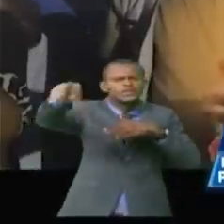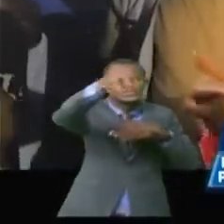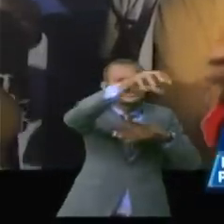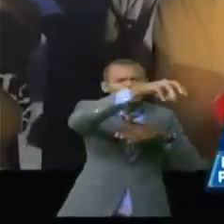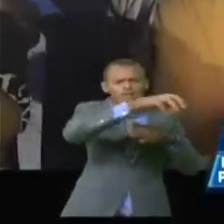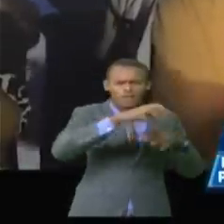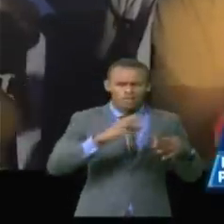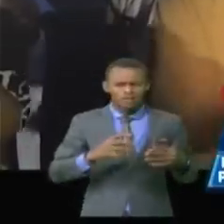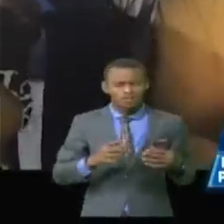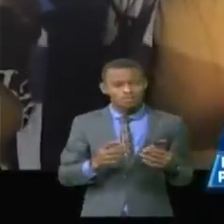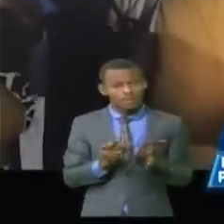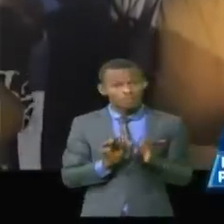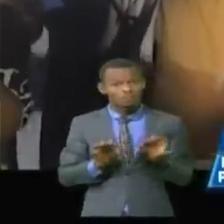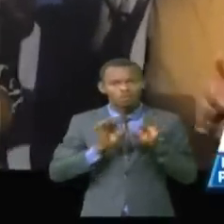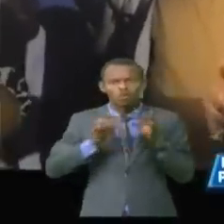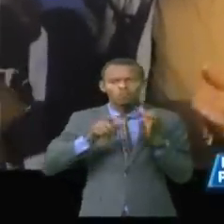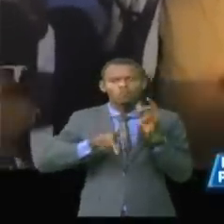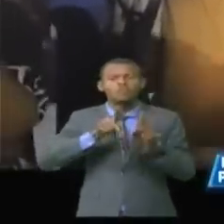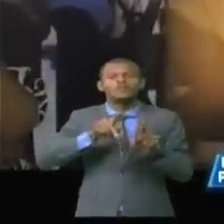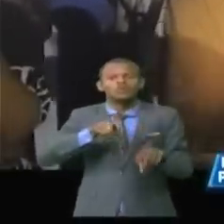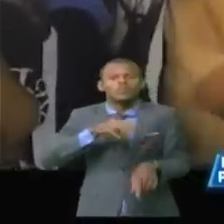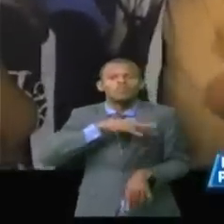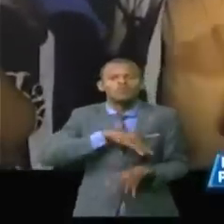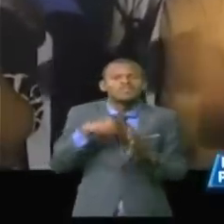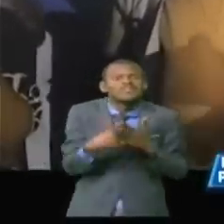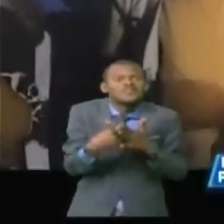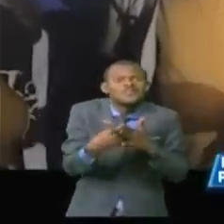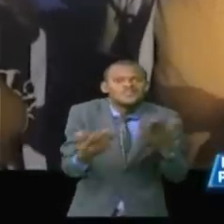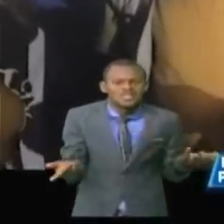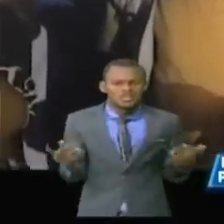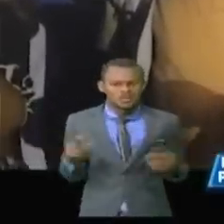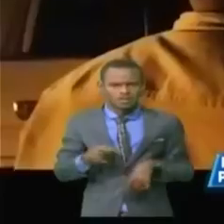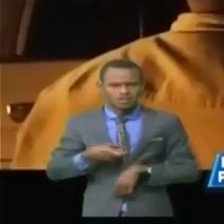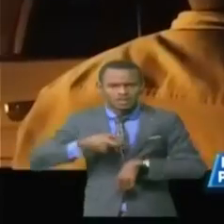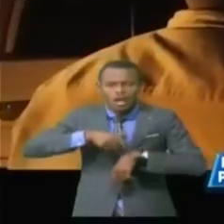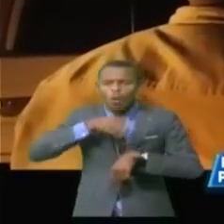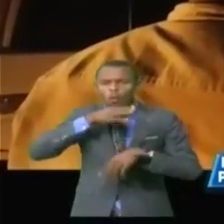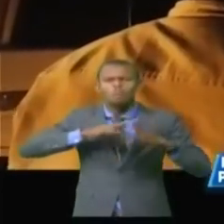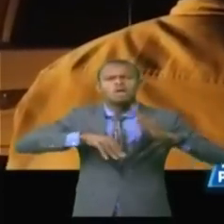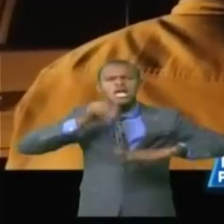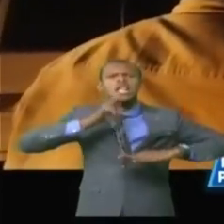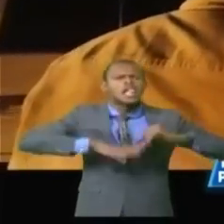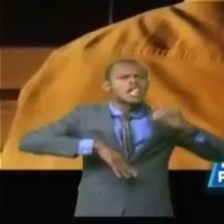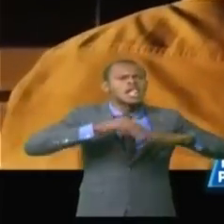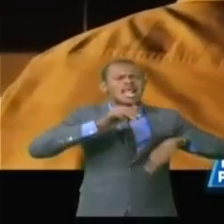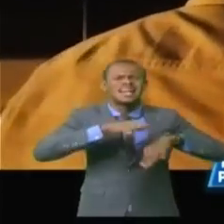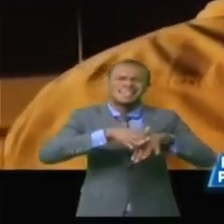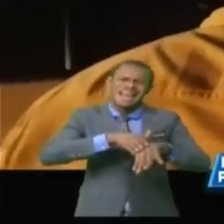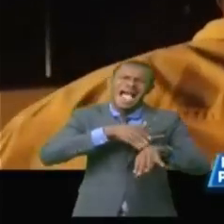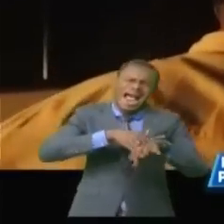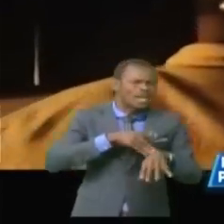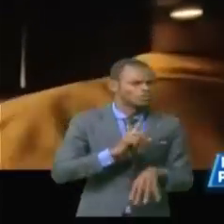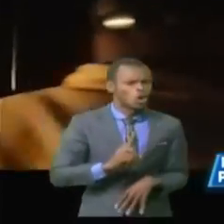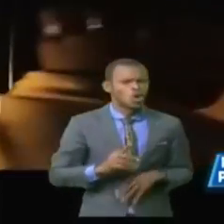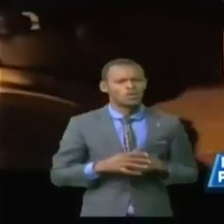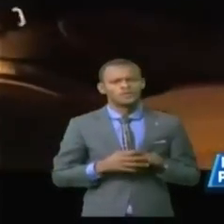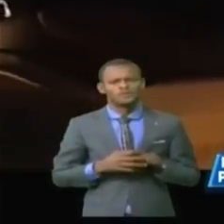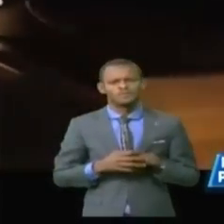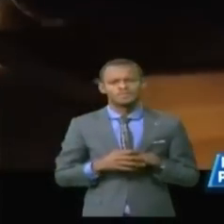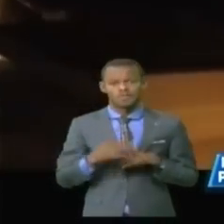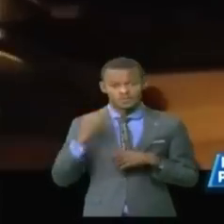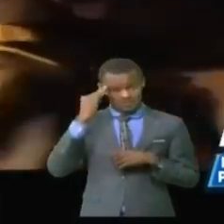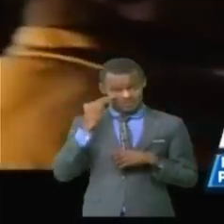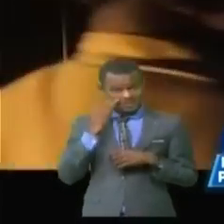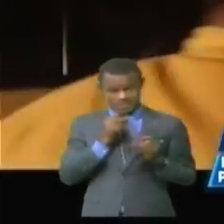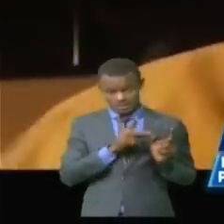que la population qui est la base puisse s'approprier des bâtiments. Ce membre du gouvernement, Samalou Kondé, quitte